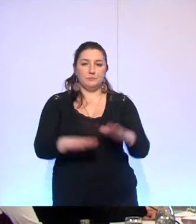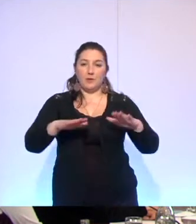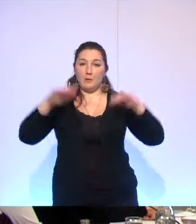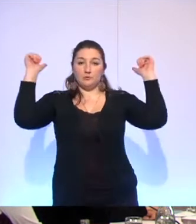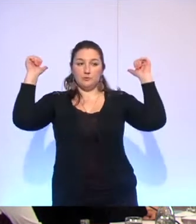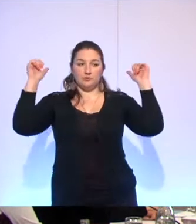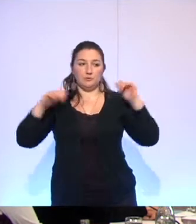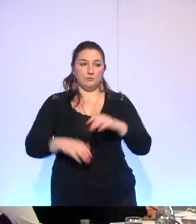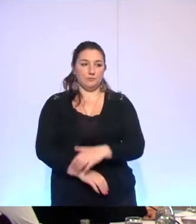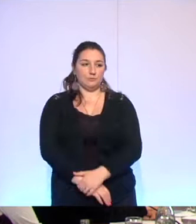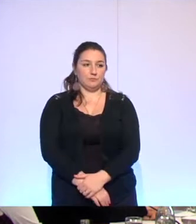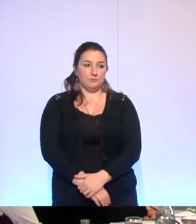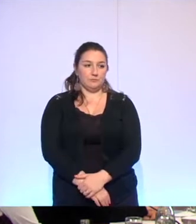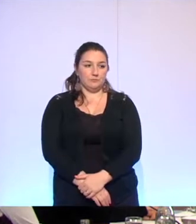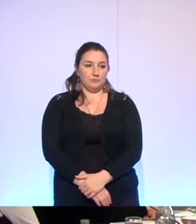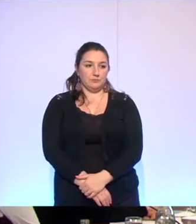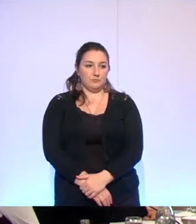Abstention.